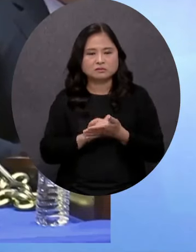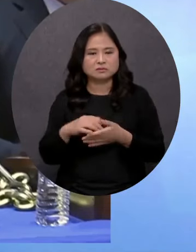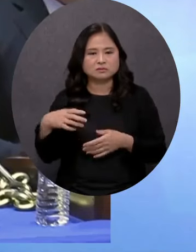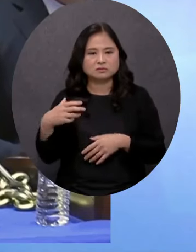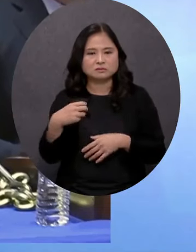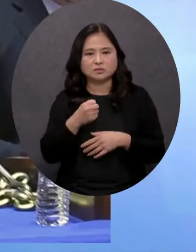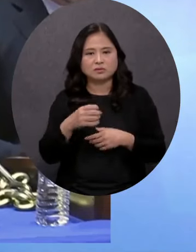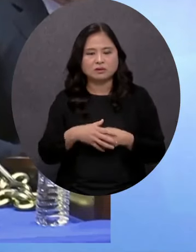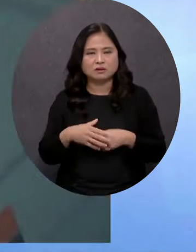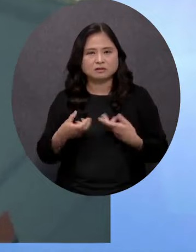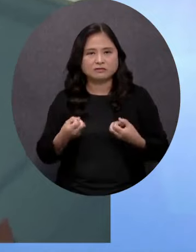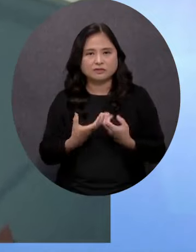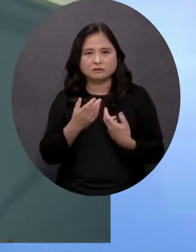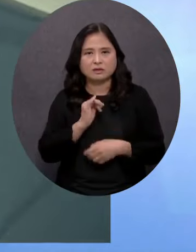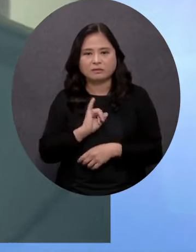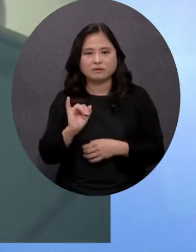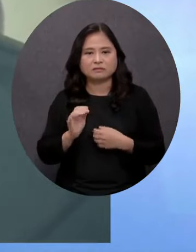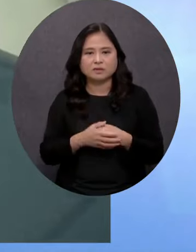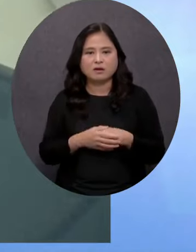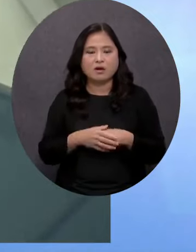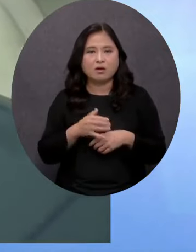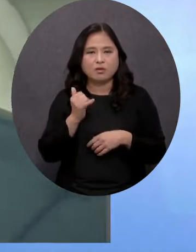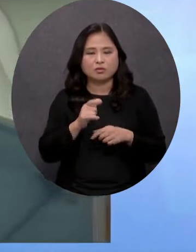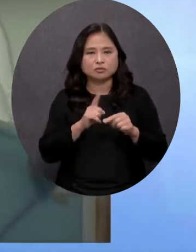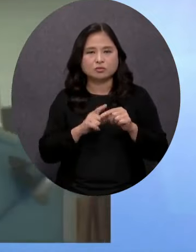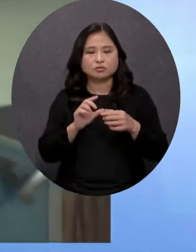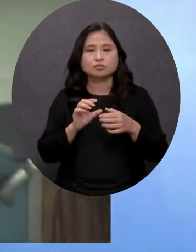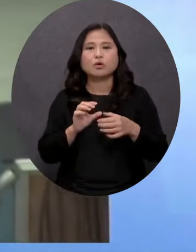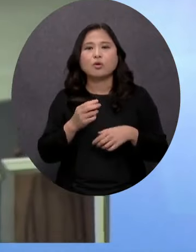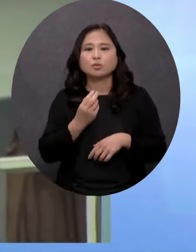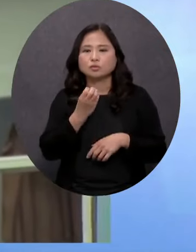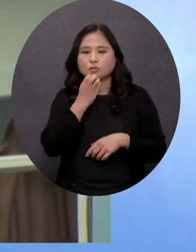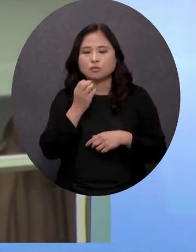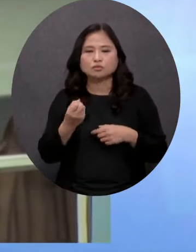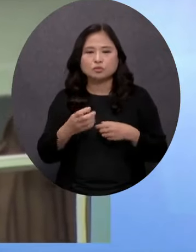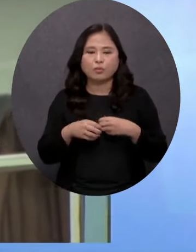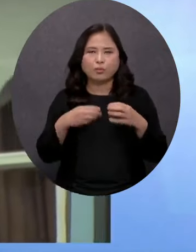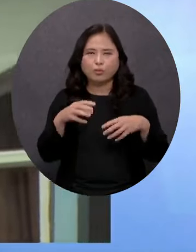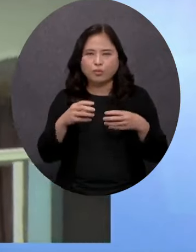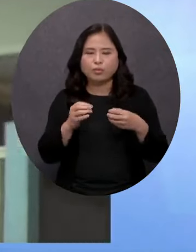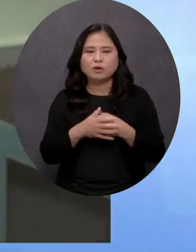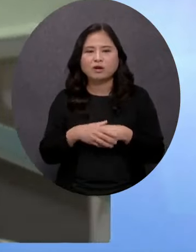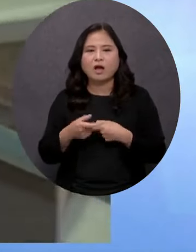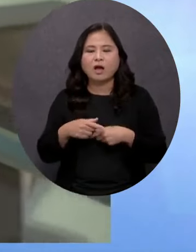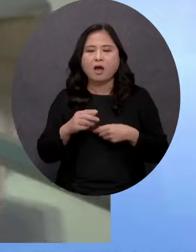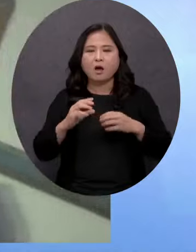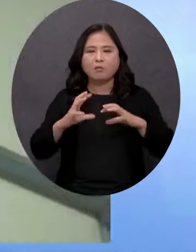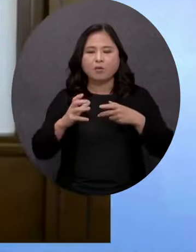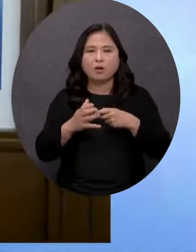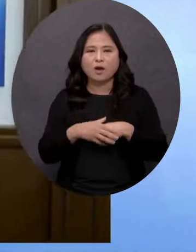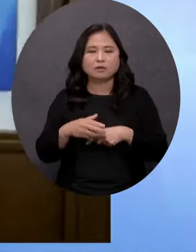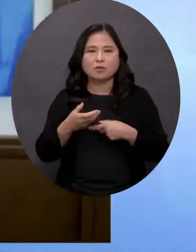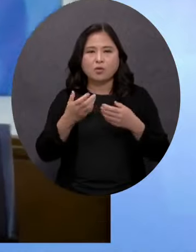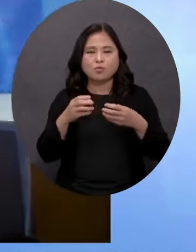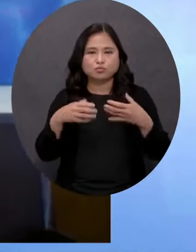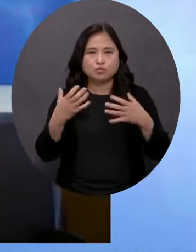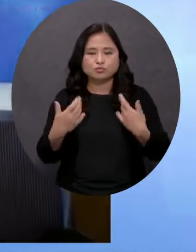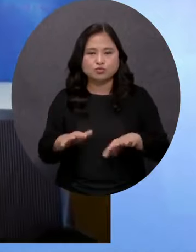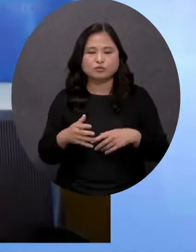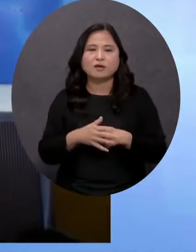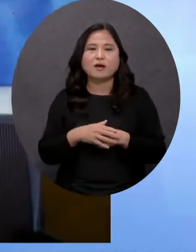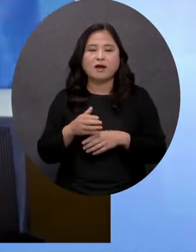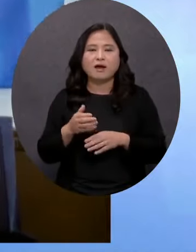mayor of the city of New York. 出访中东再次划船的美国国务卿布林肯结束访问回国，他离开前和以